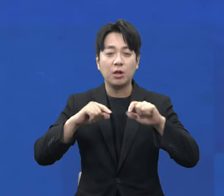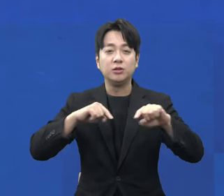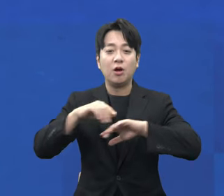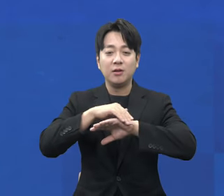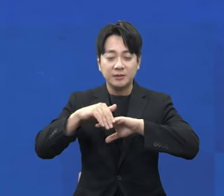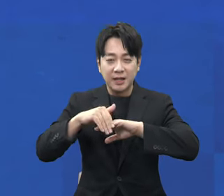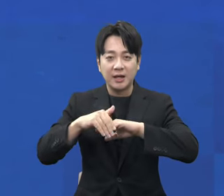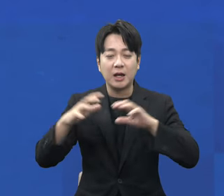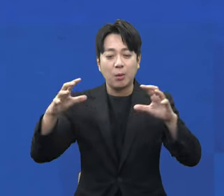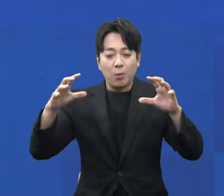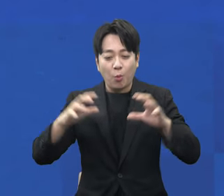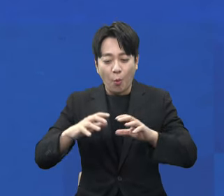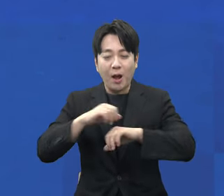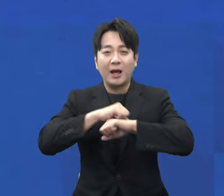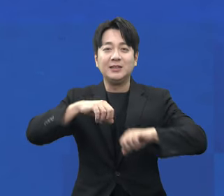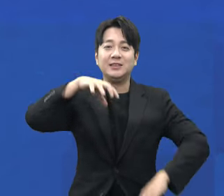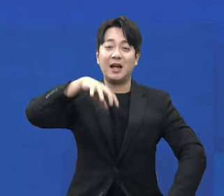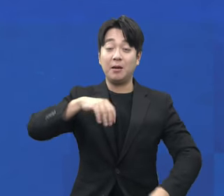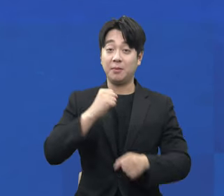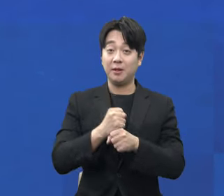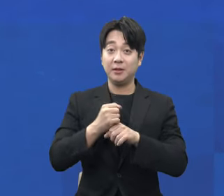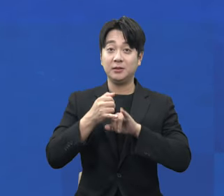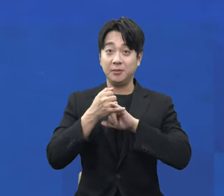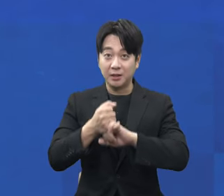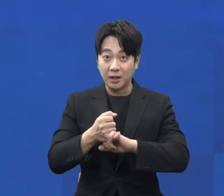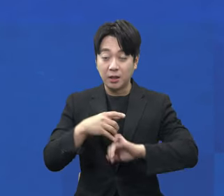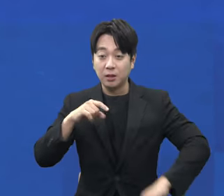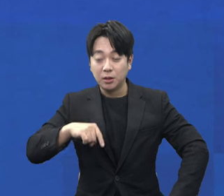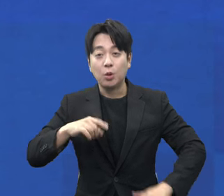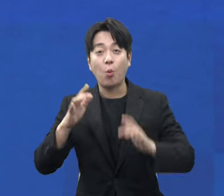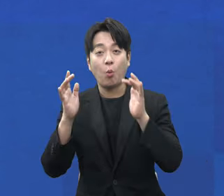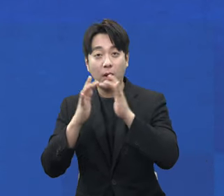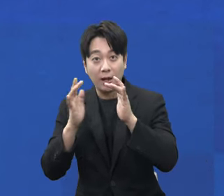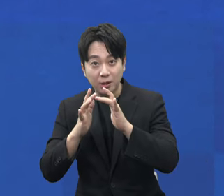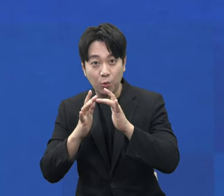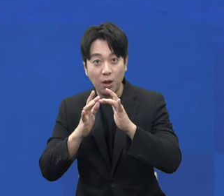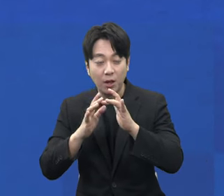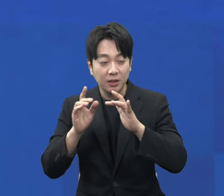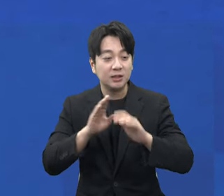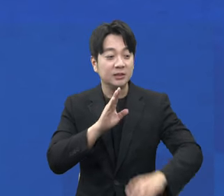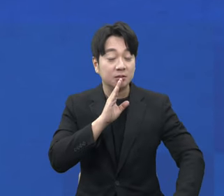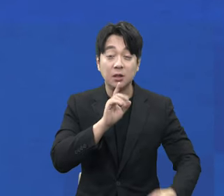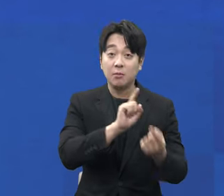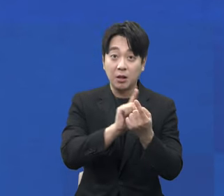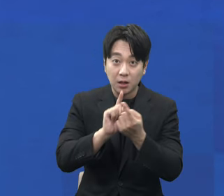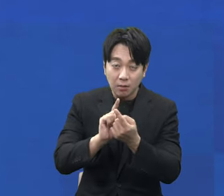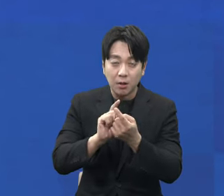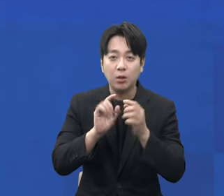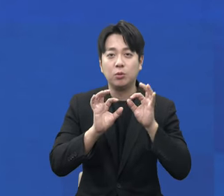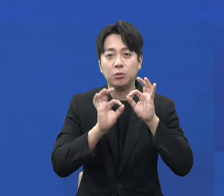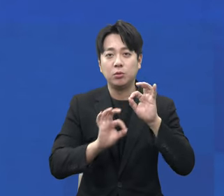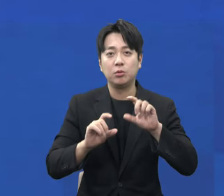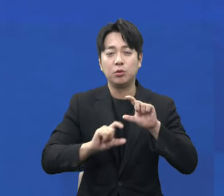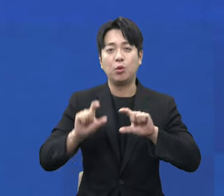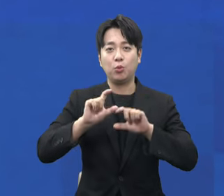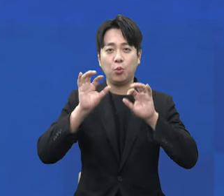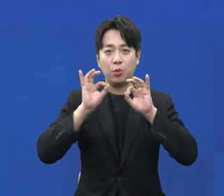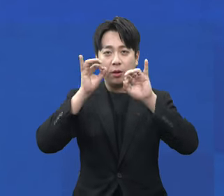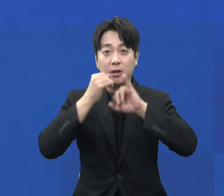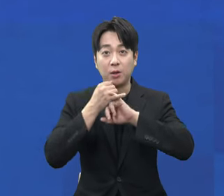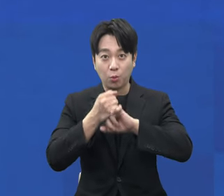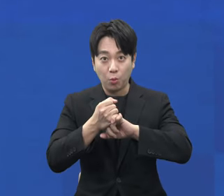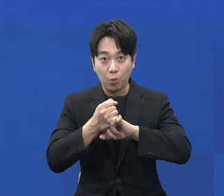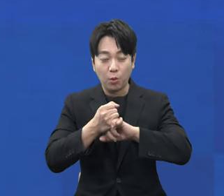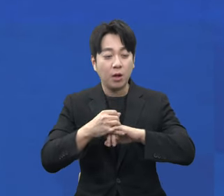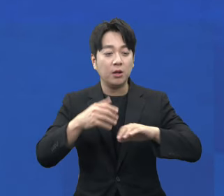만들겠습니다. 온 오프라인을 아우르는 실질적인 소통의 장을 만들겠습니다. 청년위원회의 당원 여러분이 직접